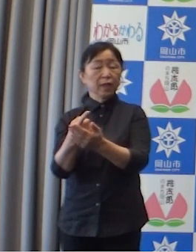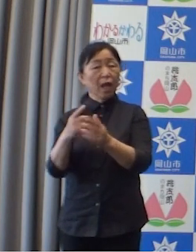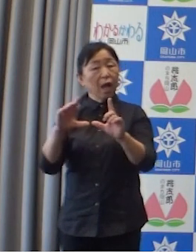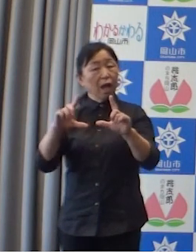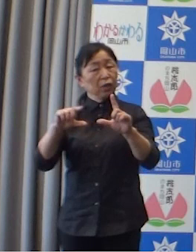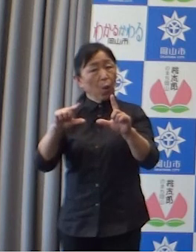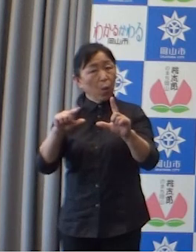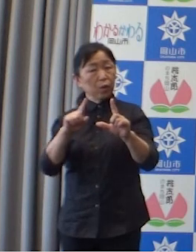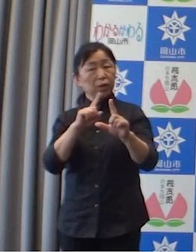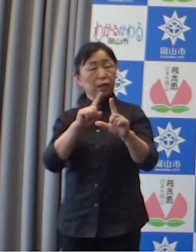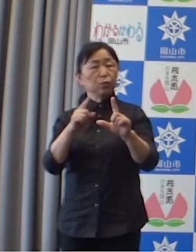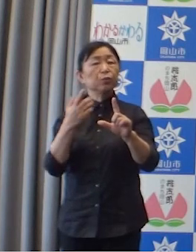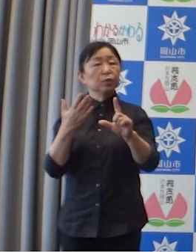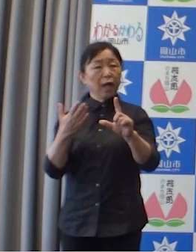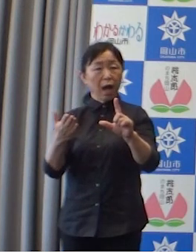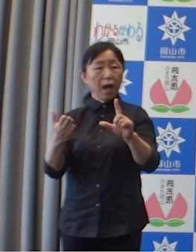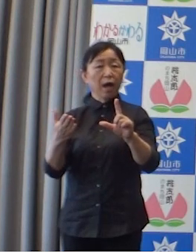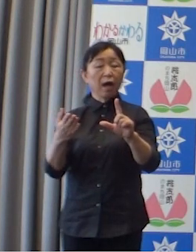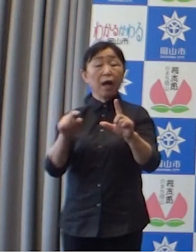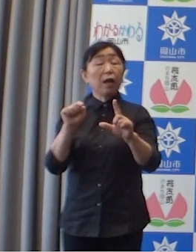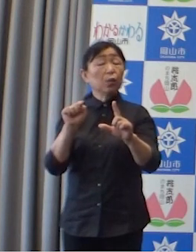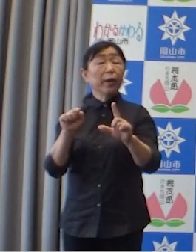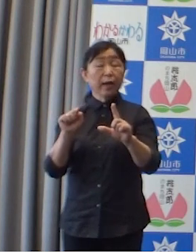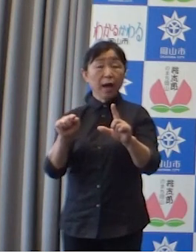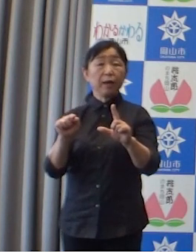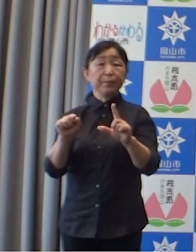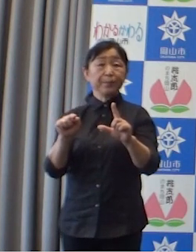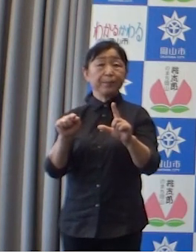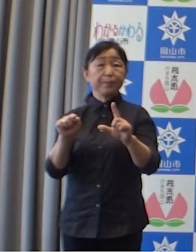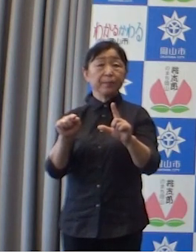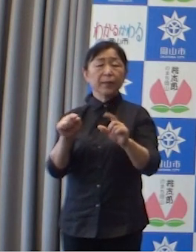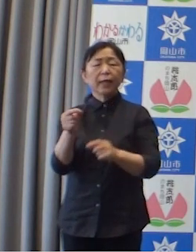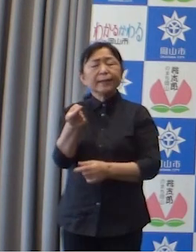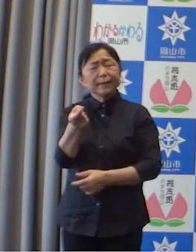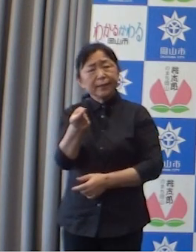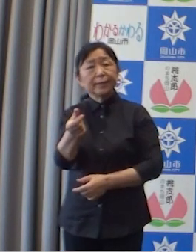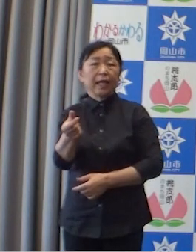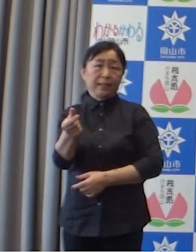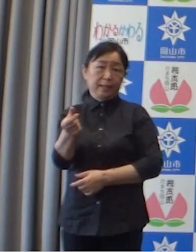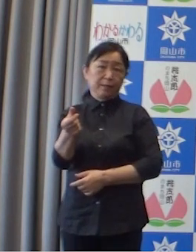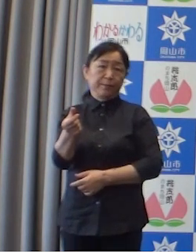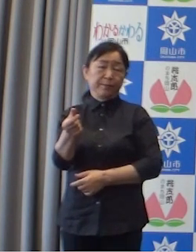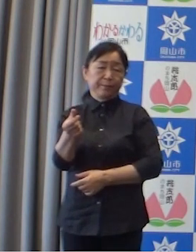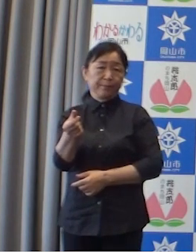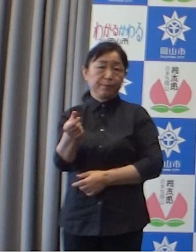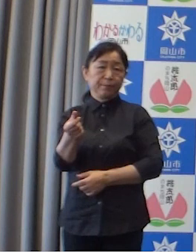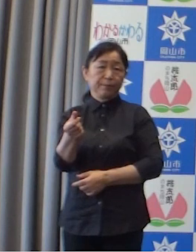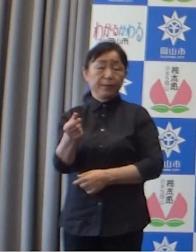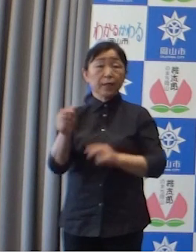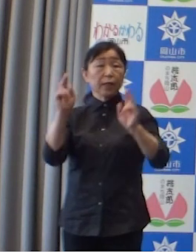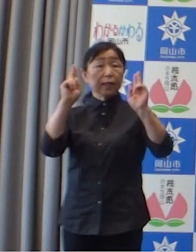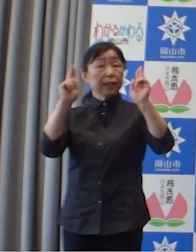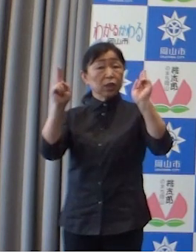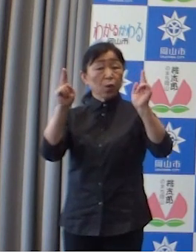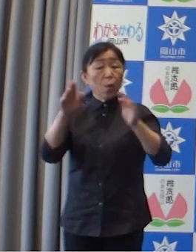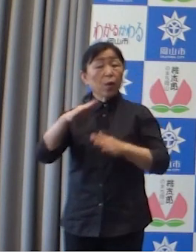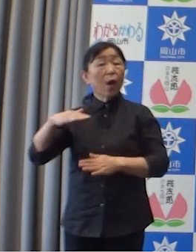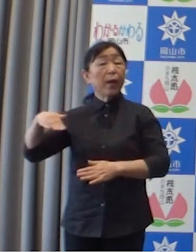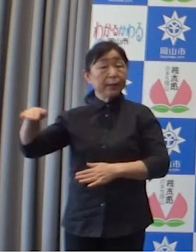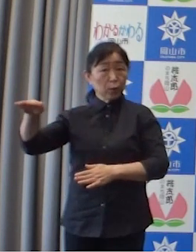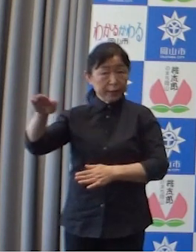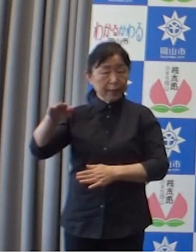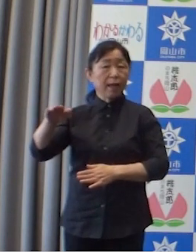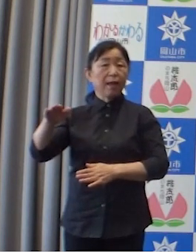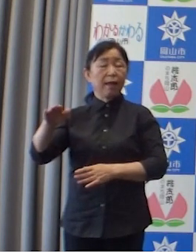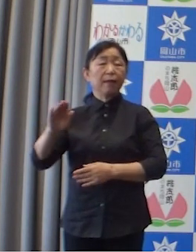量って言いますかね、それが非常に小さいんで、企業側としてな